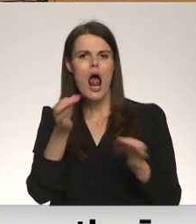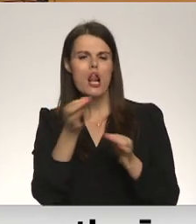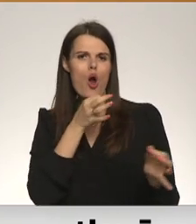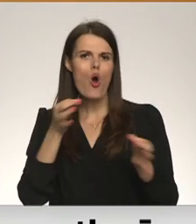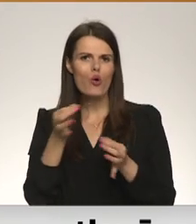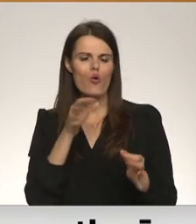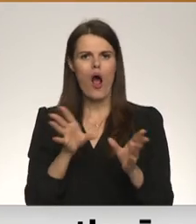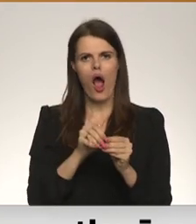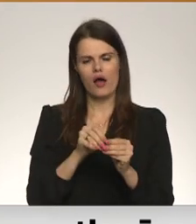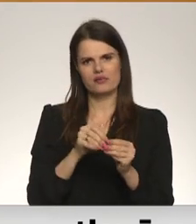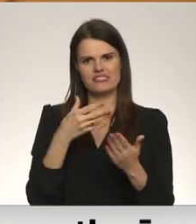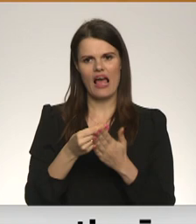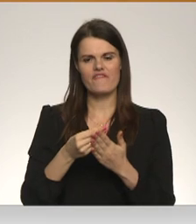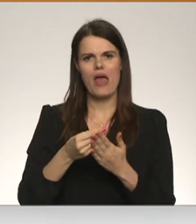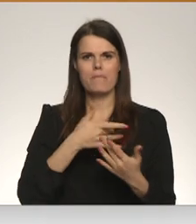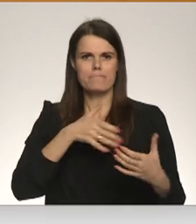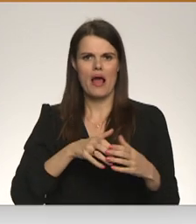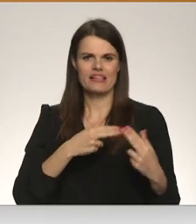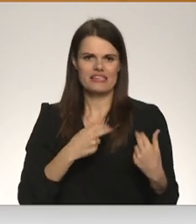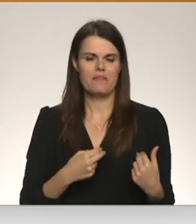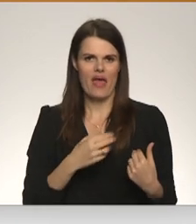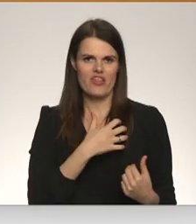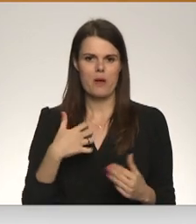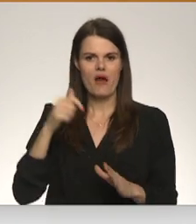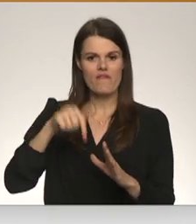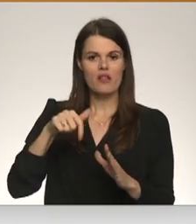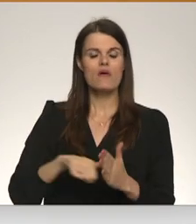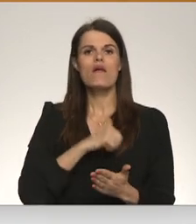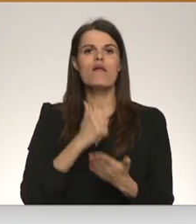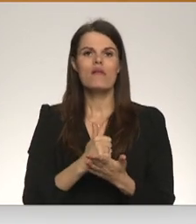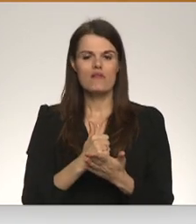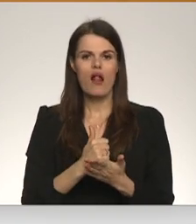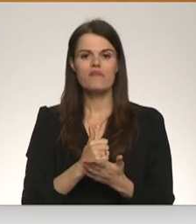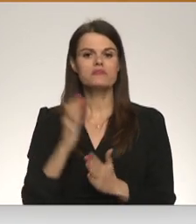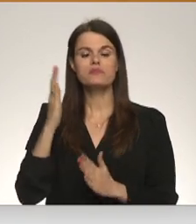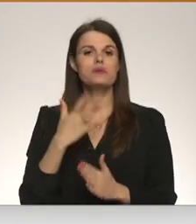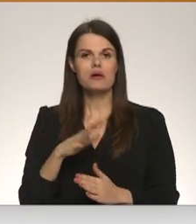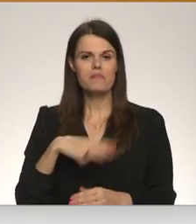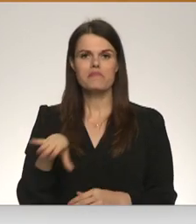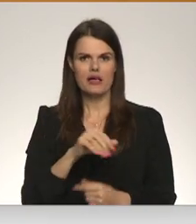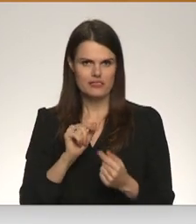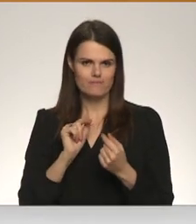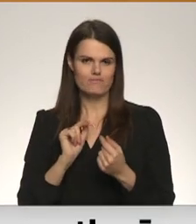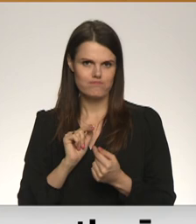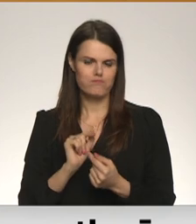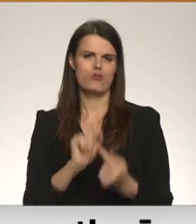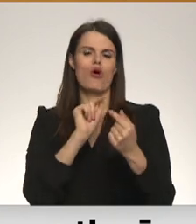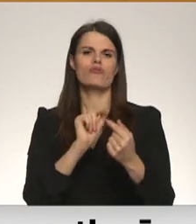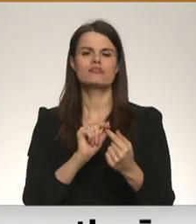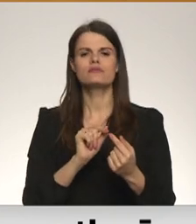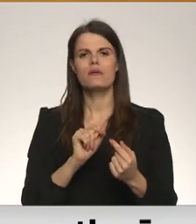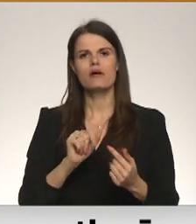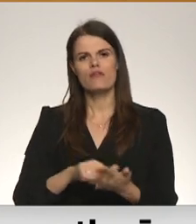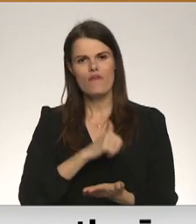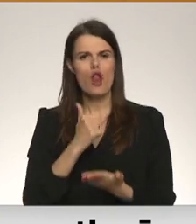valdībā. Vienīgais un galvenais iemesls mūsu balsojuma bija, ka mēs tādējādi mēs protestējam pret